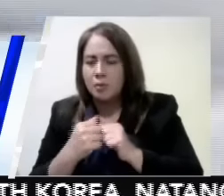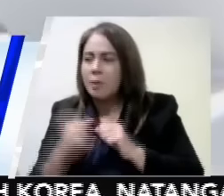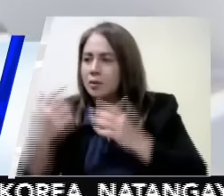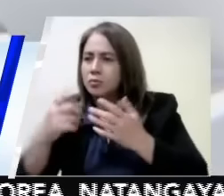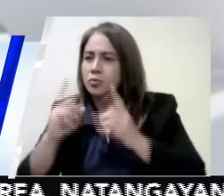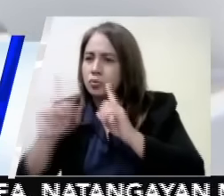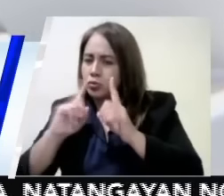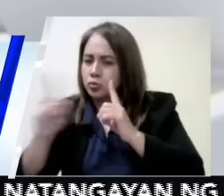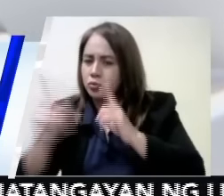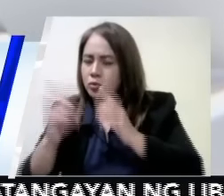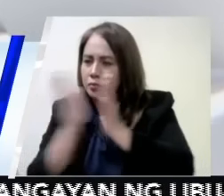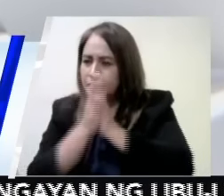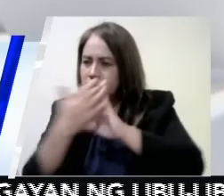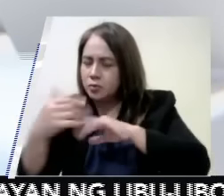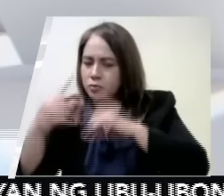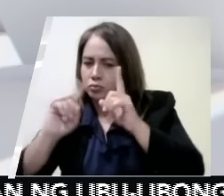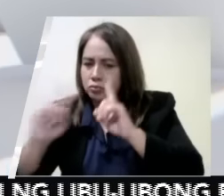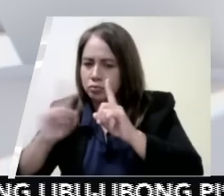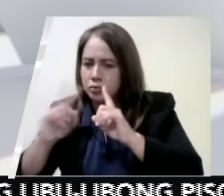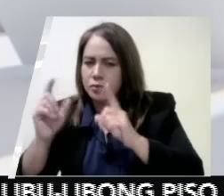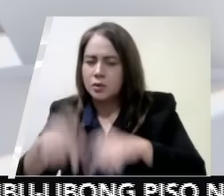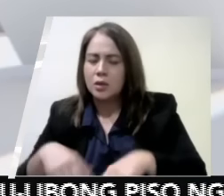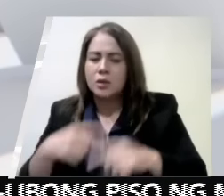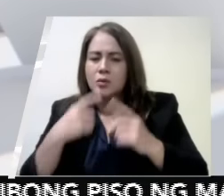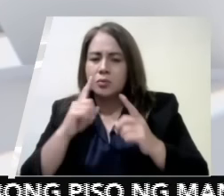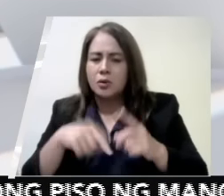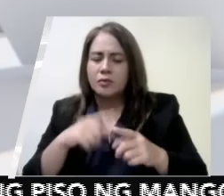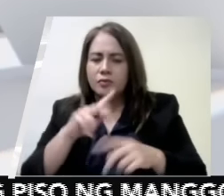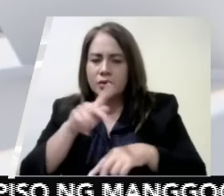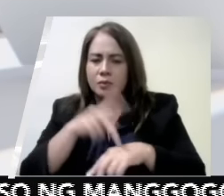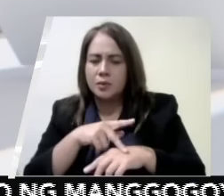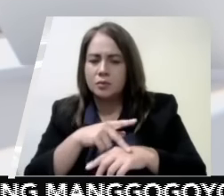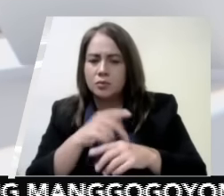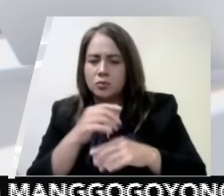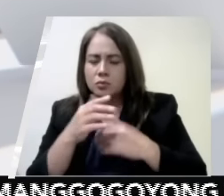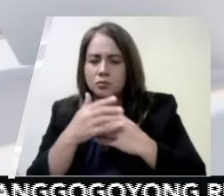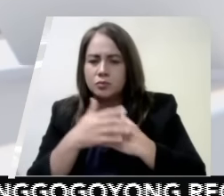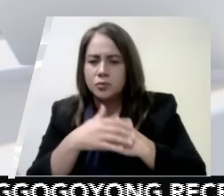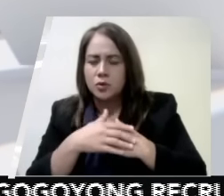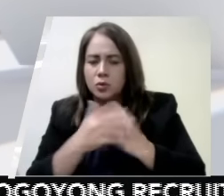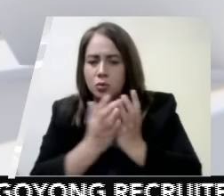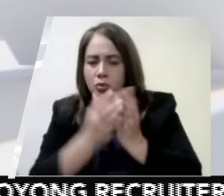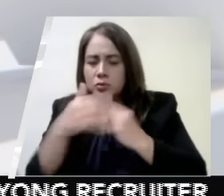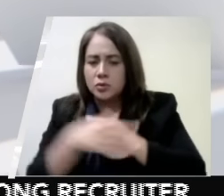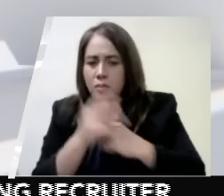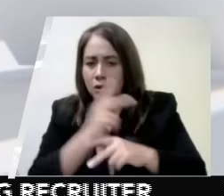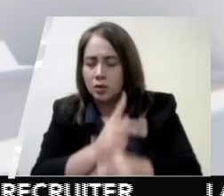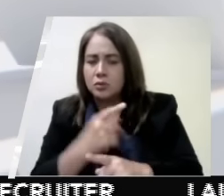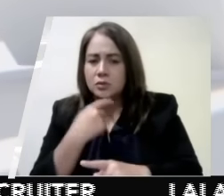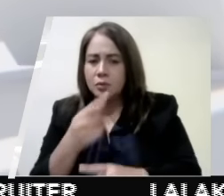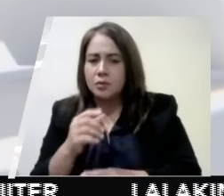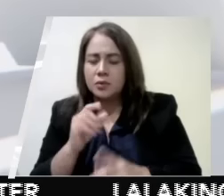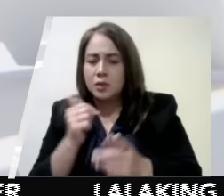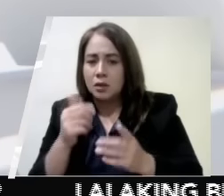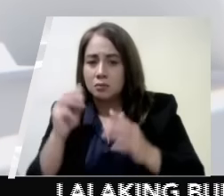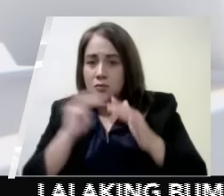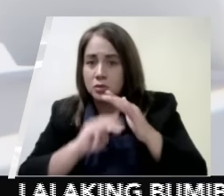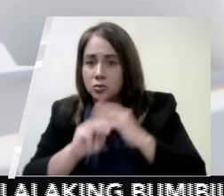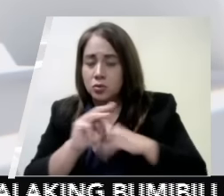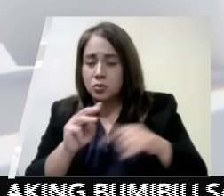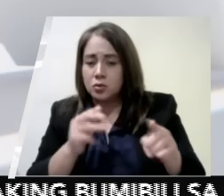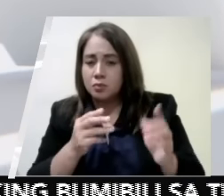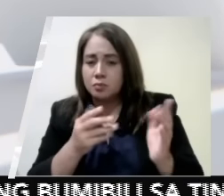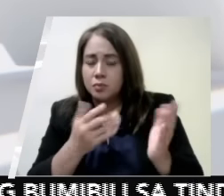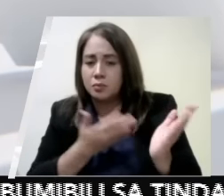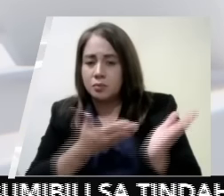means. Sinagot naman ng Philippine Coast Guard ang pahayag ng Chinese Foreign Ministry na hindi raw ordinaryong misyon ang pagpapadala ng supply